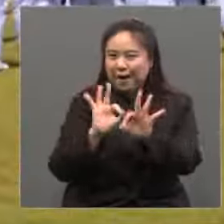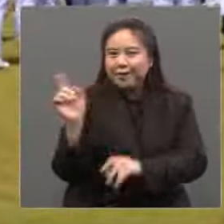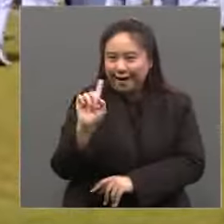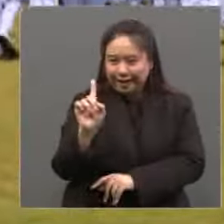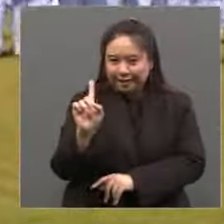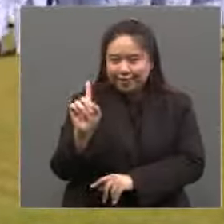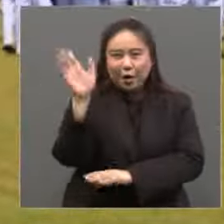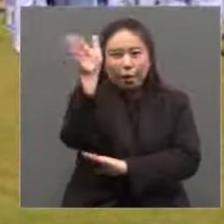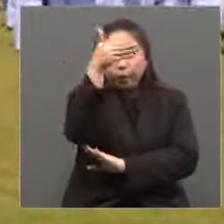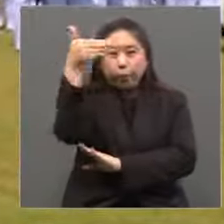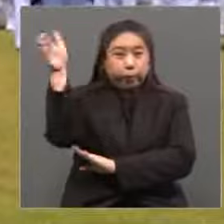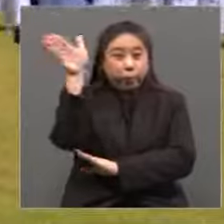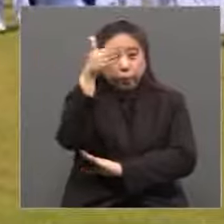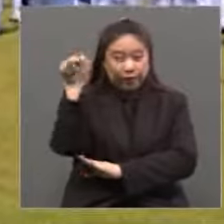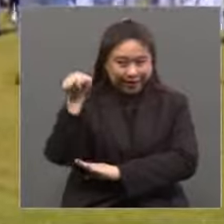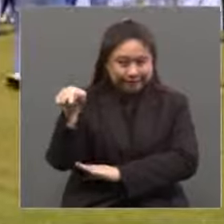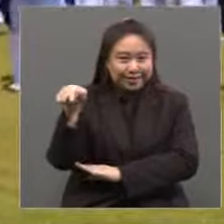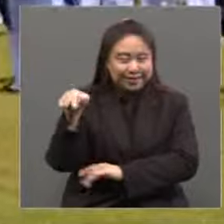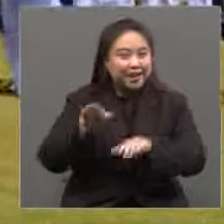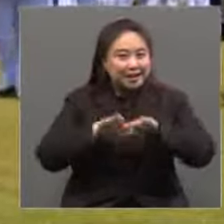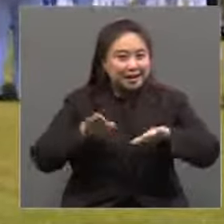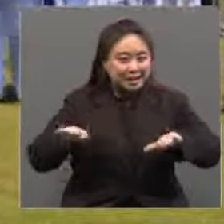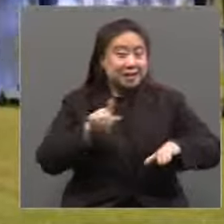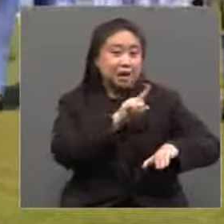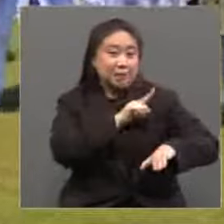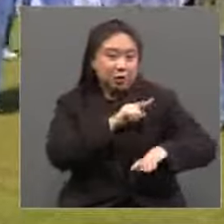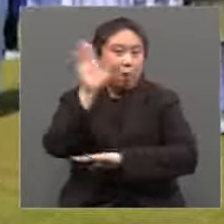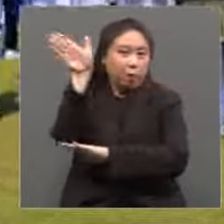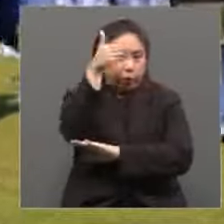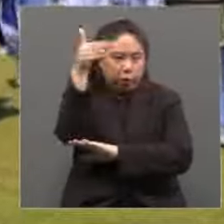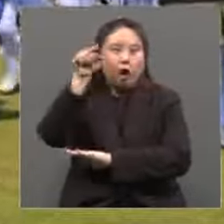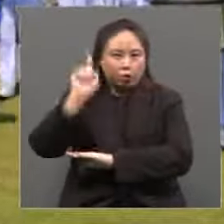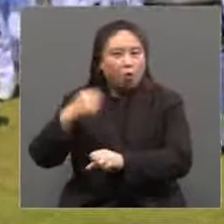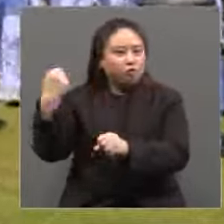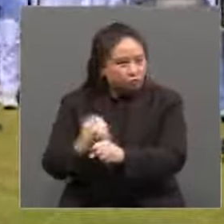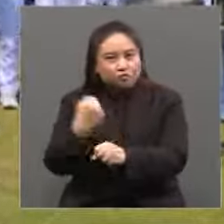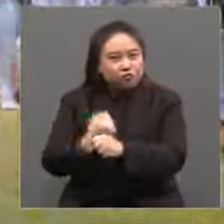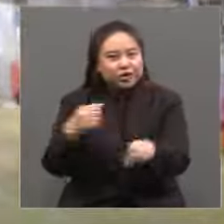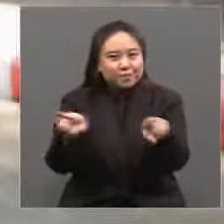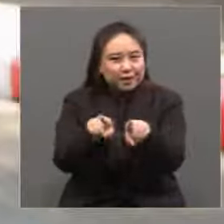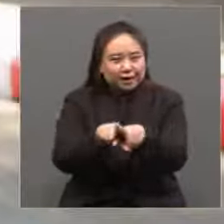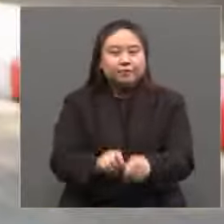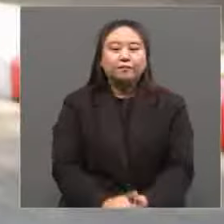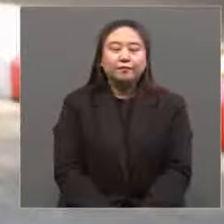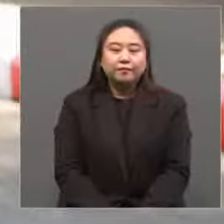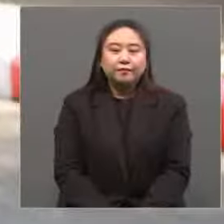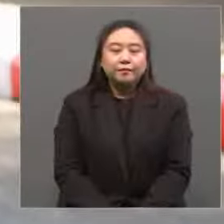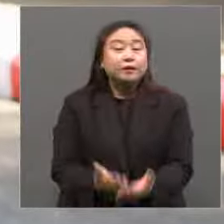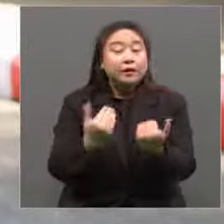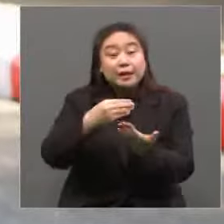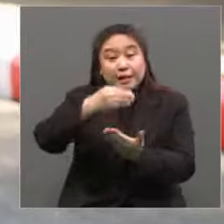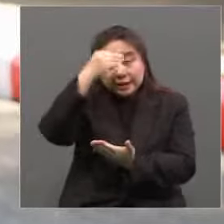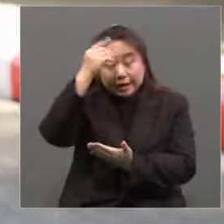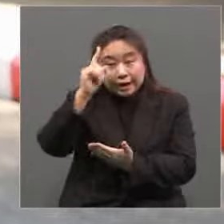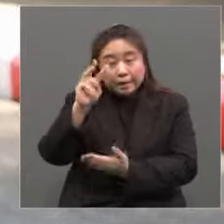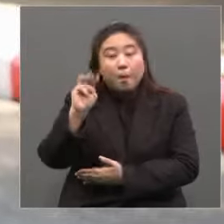ลเลอร์การ์ดโดยน้องๆที่รับหน้าที่เป็นคัลเลอร์การ์ดของวงก็ต้องฝึกซ้อมอย่างหนักไม่แพ้กัน ตอนนี้เราอยู่ม.ไหนคะ ม.6